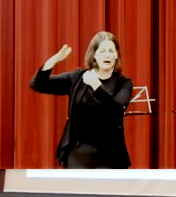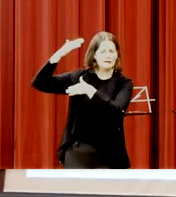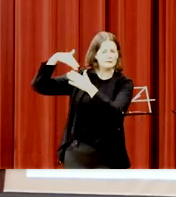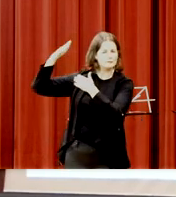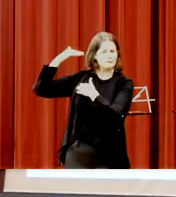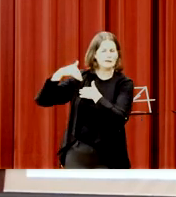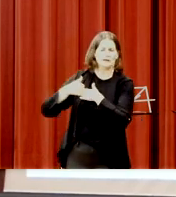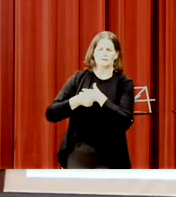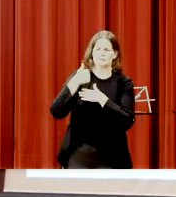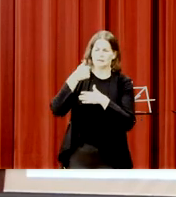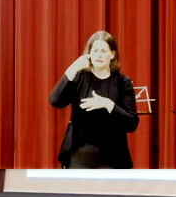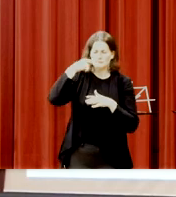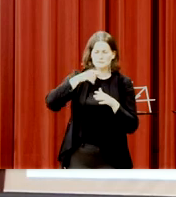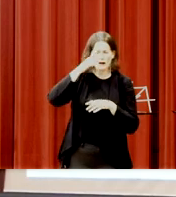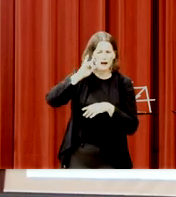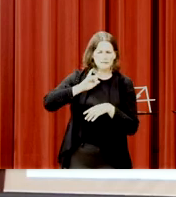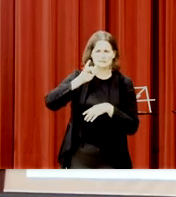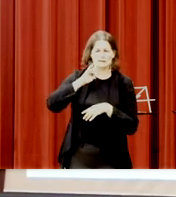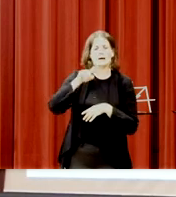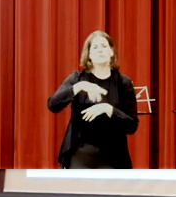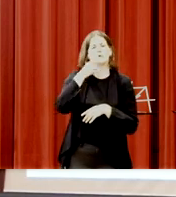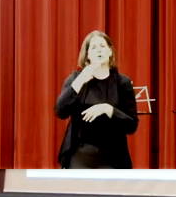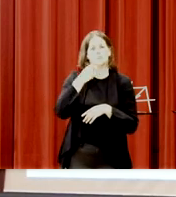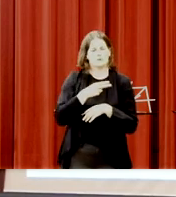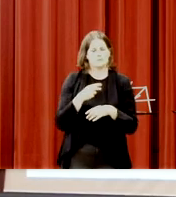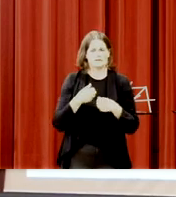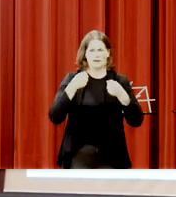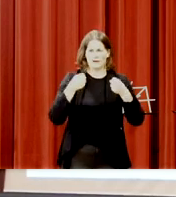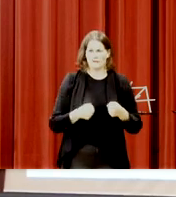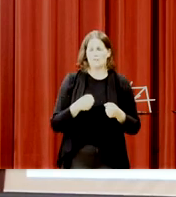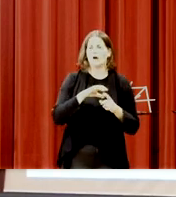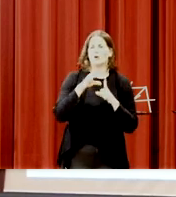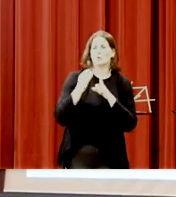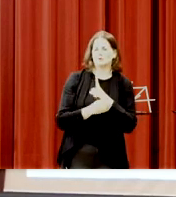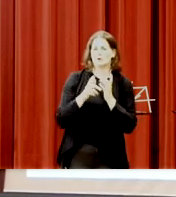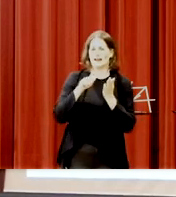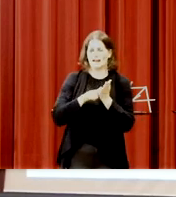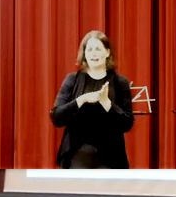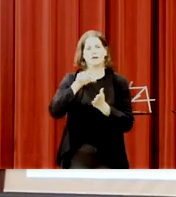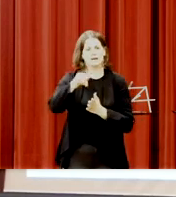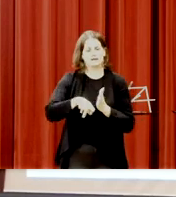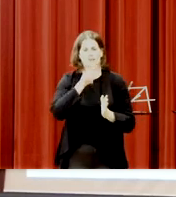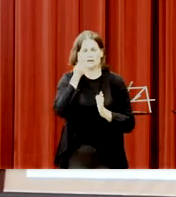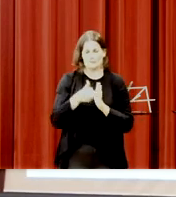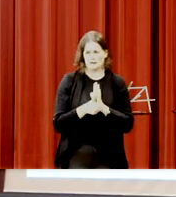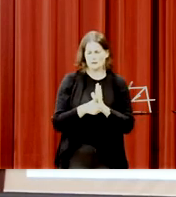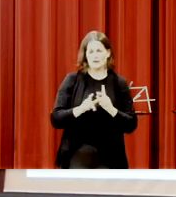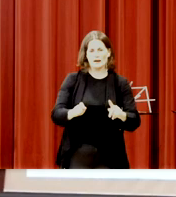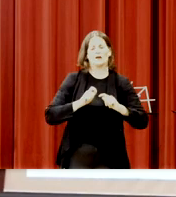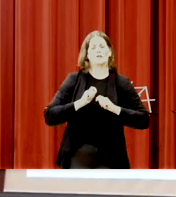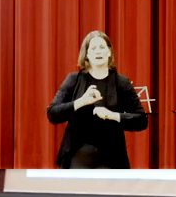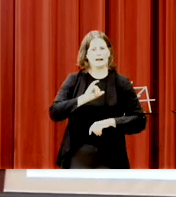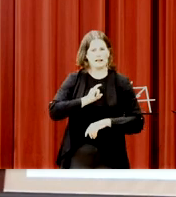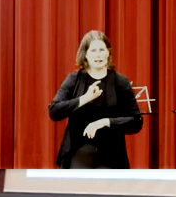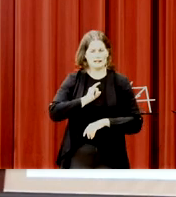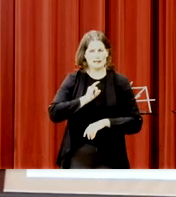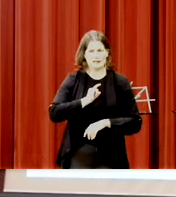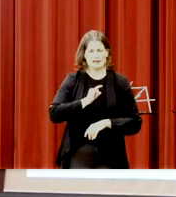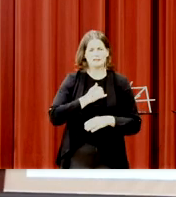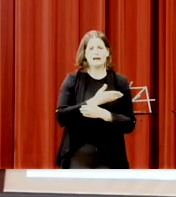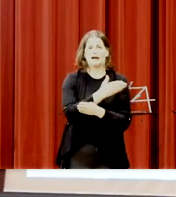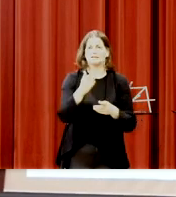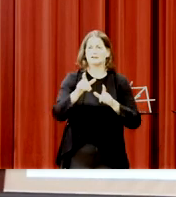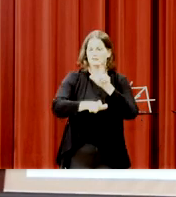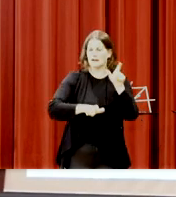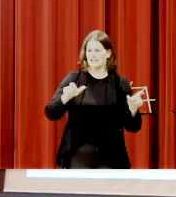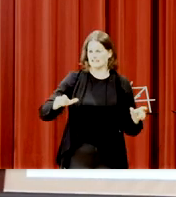la identitat als estudiants i que és el fruit, de fet, de la vostra pròpia història com a universitat.